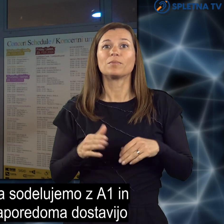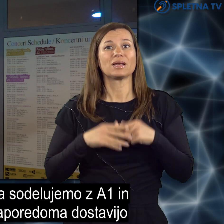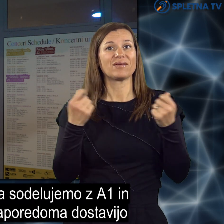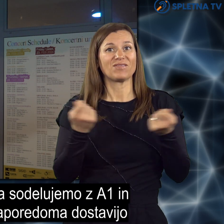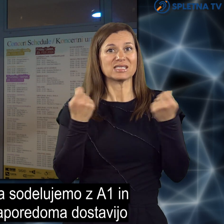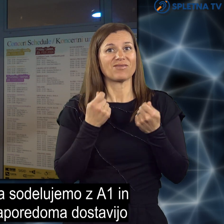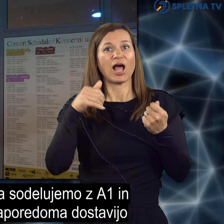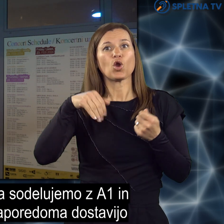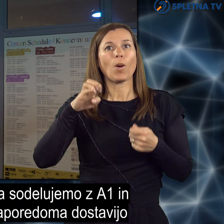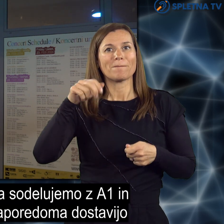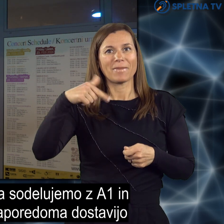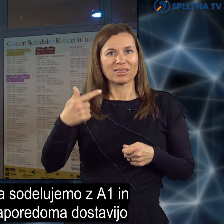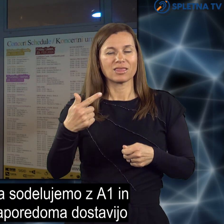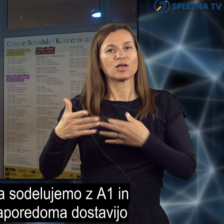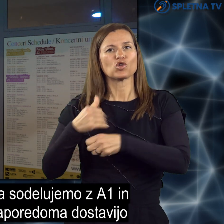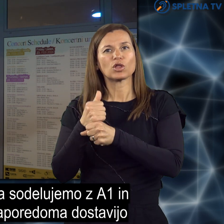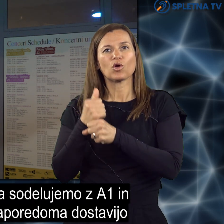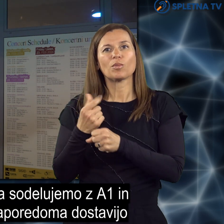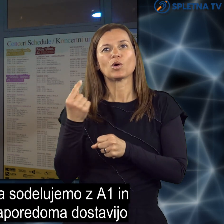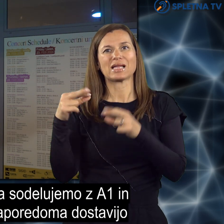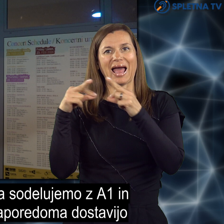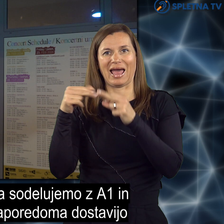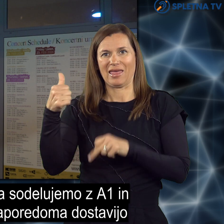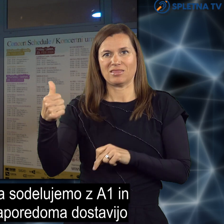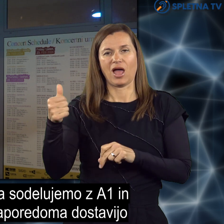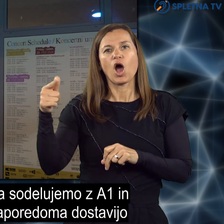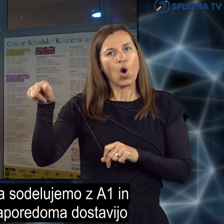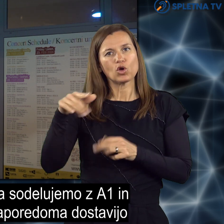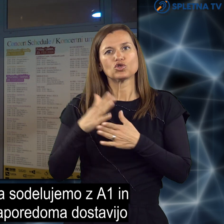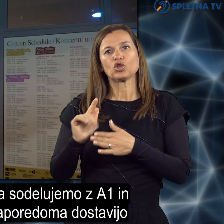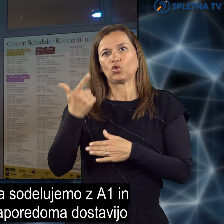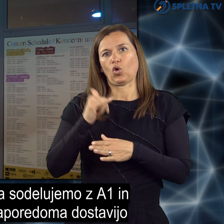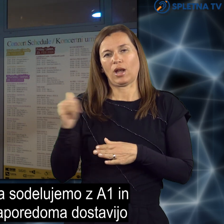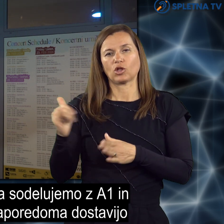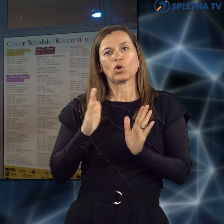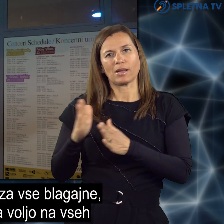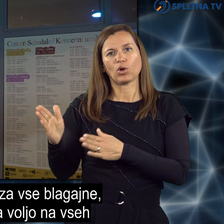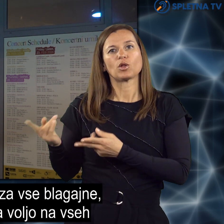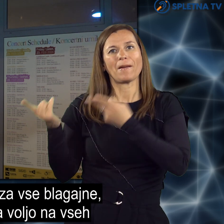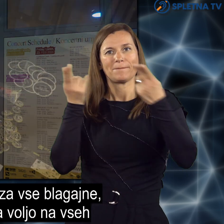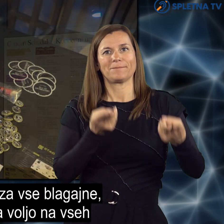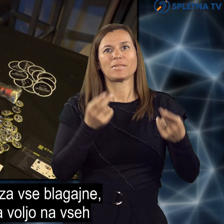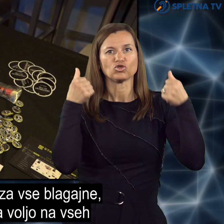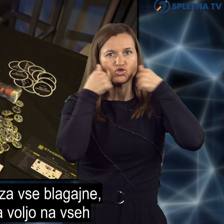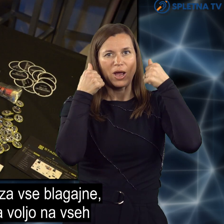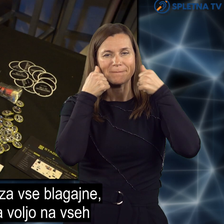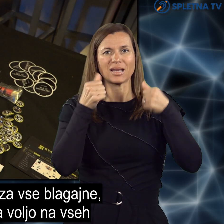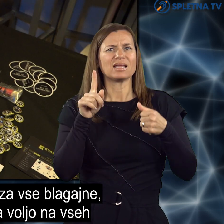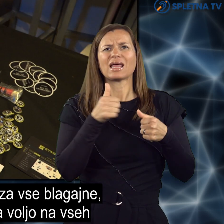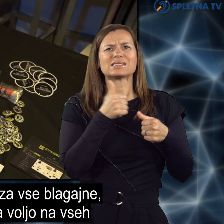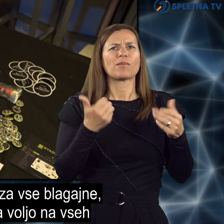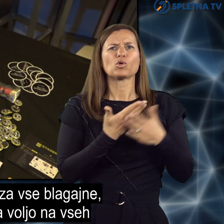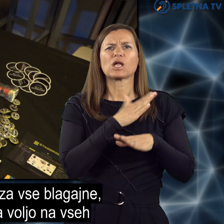festivalu Ment pa sodelujemo z A1 in oni že drugo leto zaporedoma dostavijo čepe ne samo za